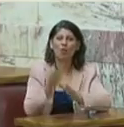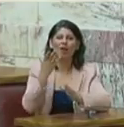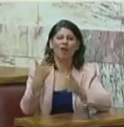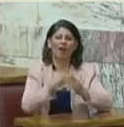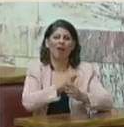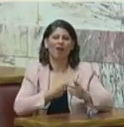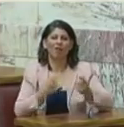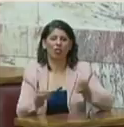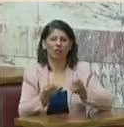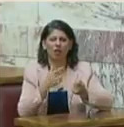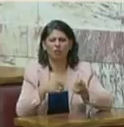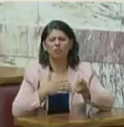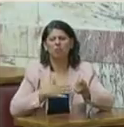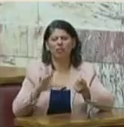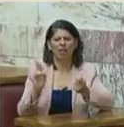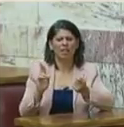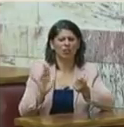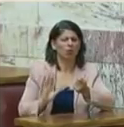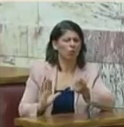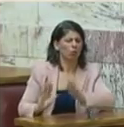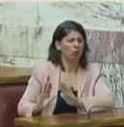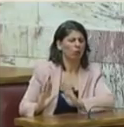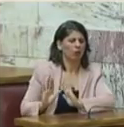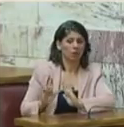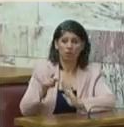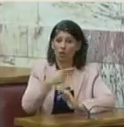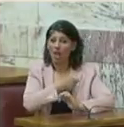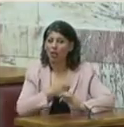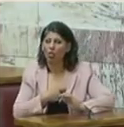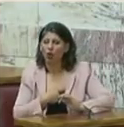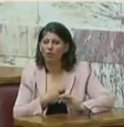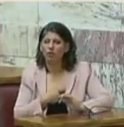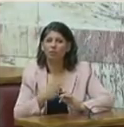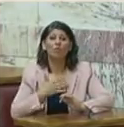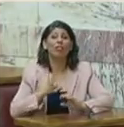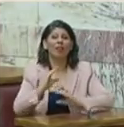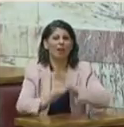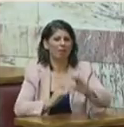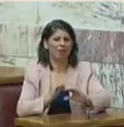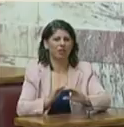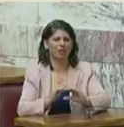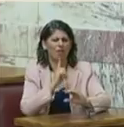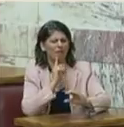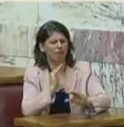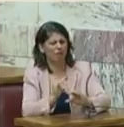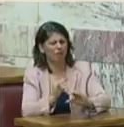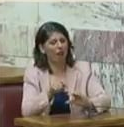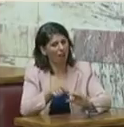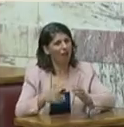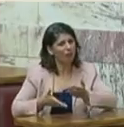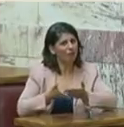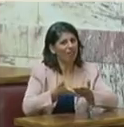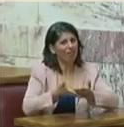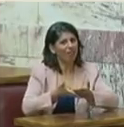εργοδότη δηλαδή που δεν θέλει να πάρει ρίσκα, στον εργοδότη που δεν θέλει να επενδύσει και βρίσκει τον εύκολο δρόμο